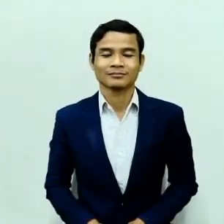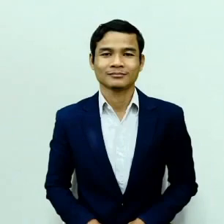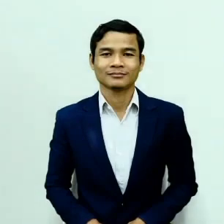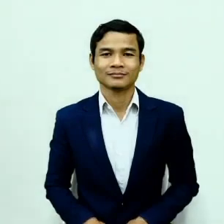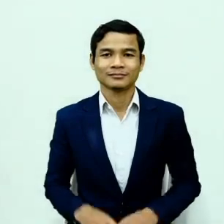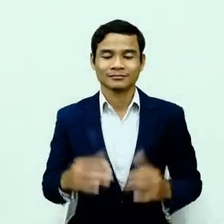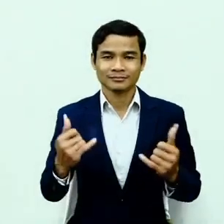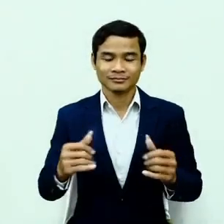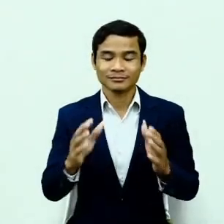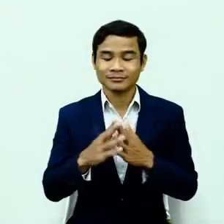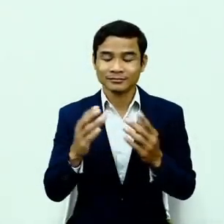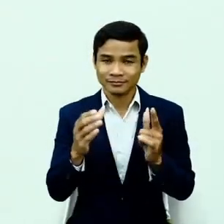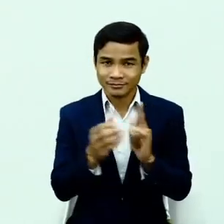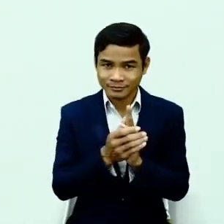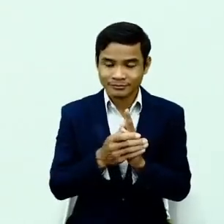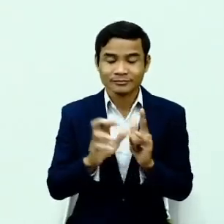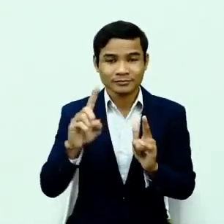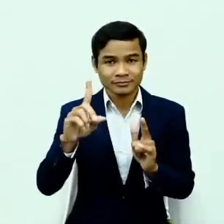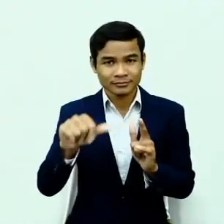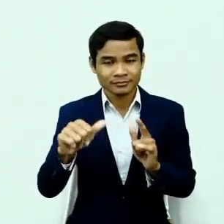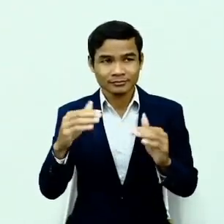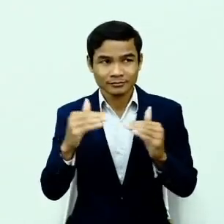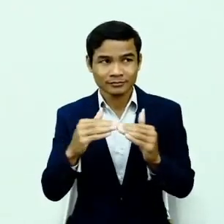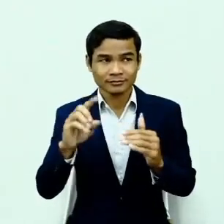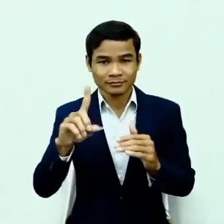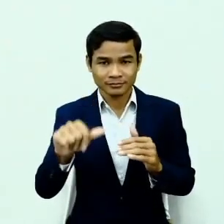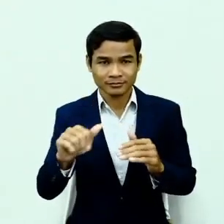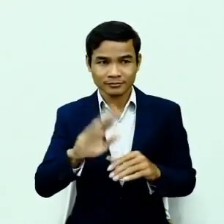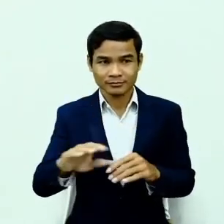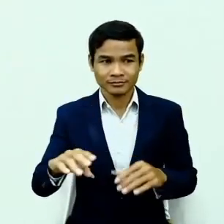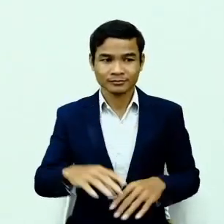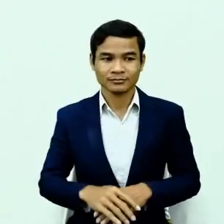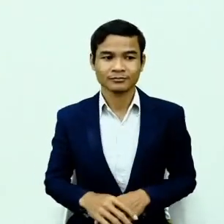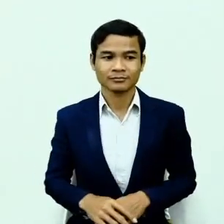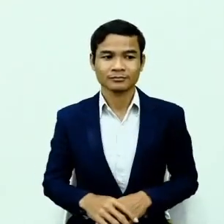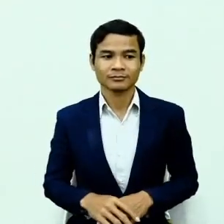Chà chắc đông nế cứ xa nè mùi rồi nè con nế. Chà mùi rồi.